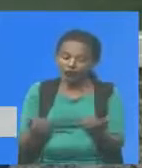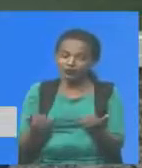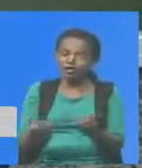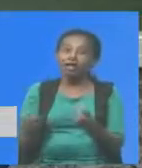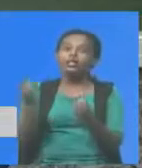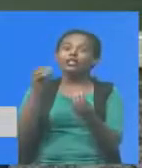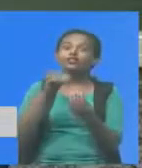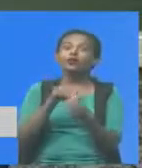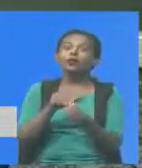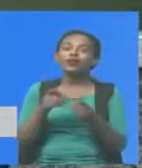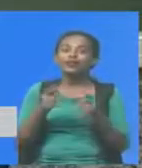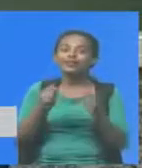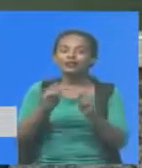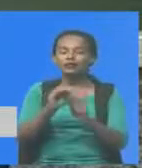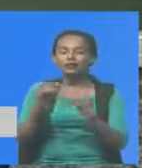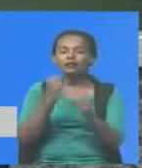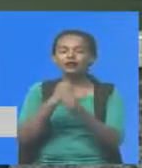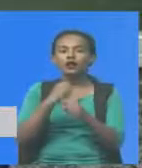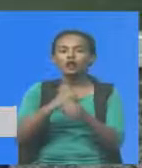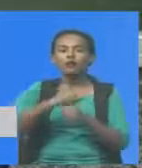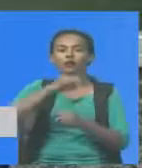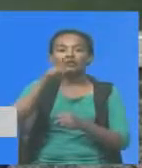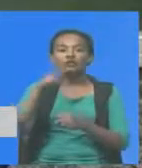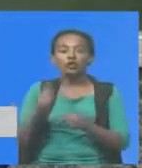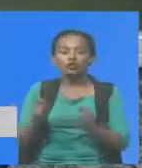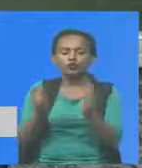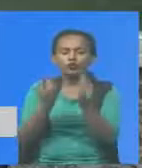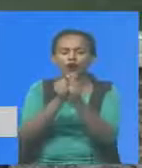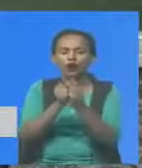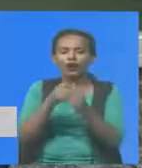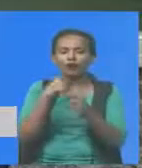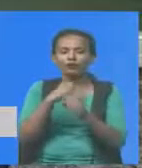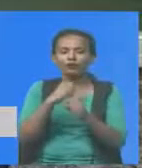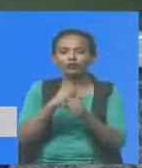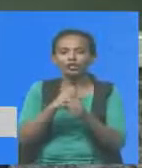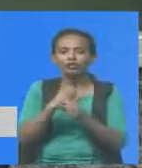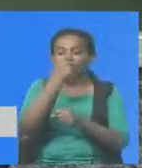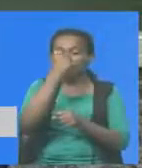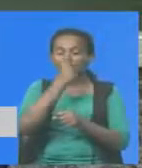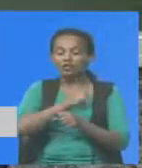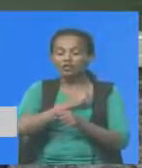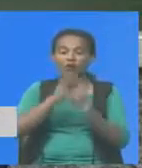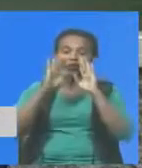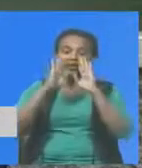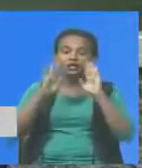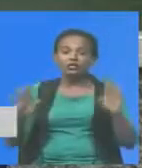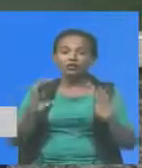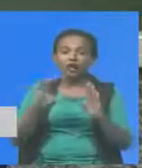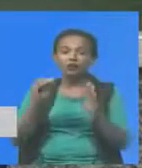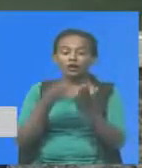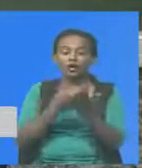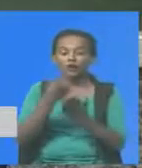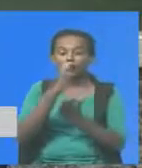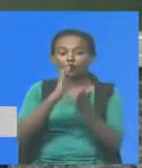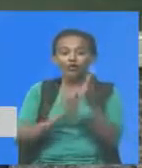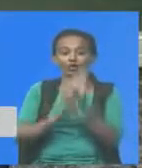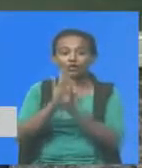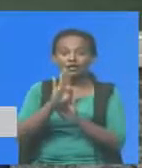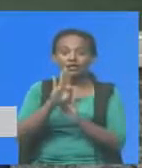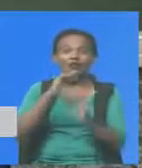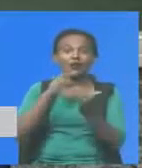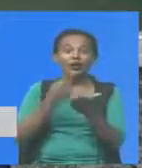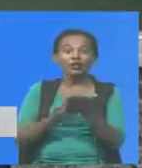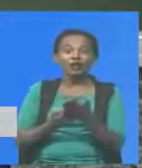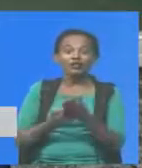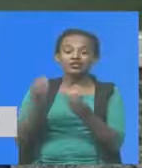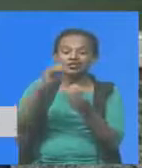ተጨማይ ጥረትና ስራ በሚሹ ጉዳዮች በጋራ በመረባረብ አስተማማኝ ሰላምና የኢኮኖሚ እድገት ለማረጋጋት ተጨማይ